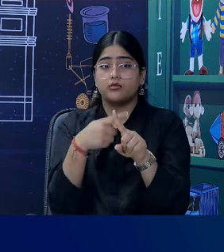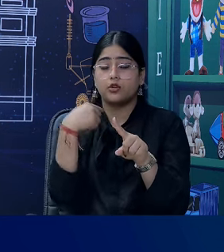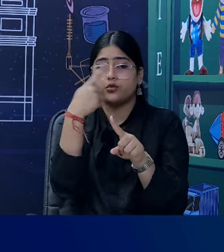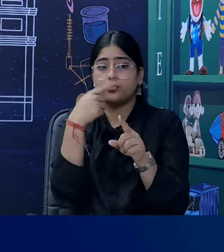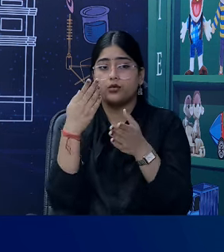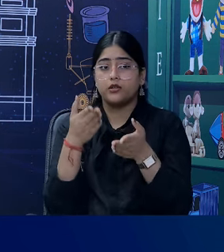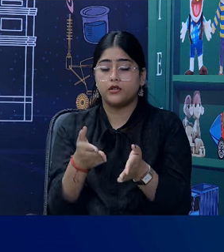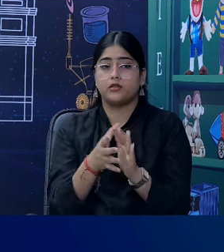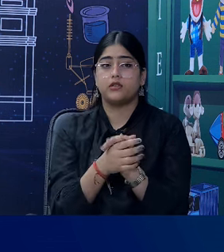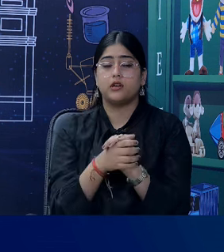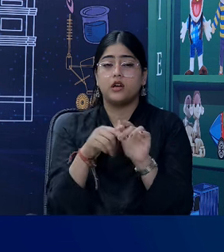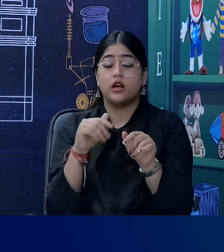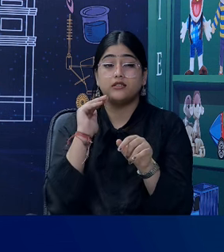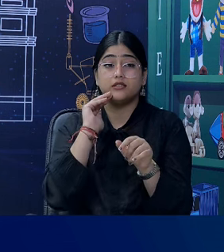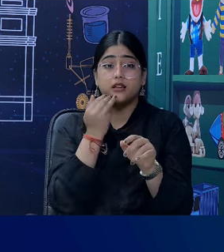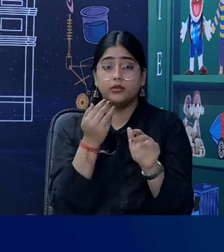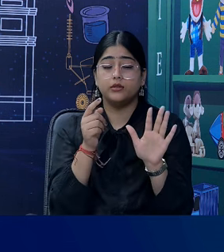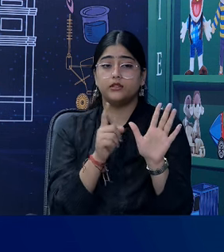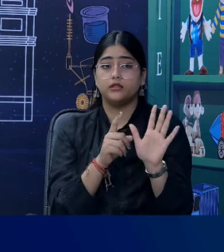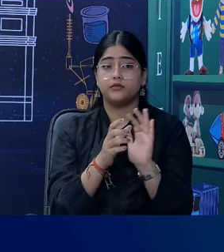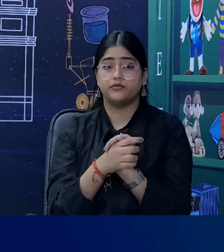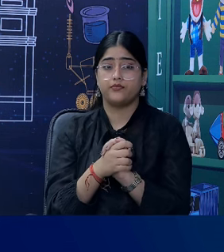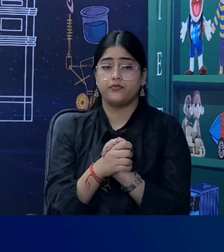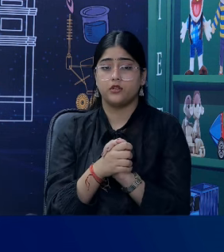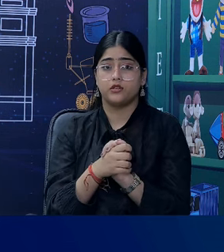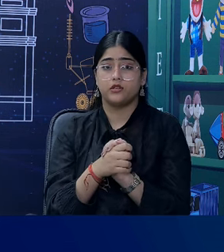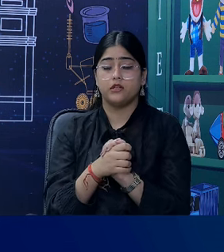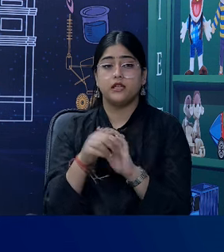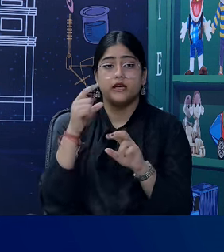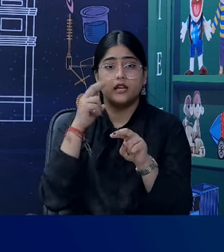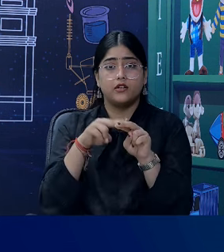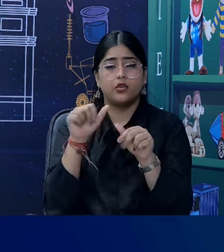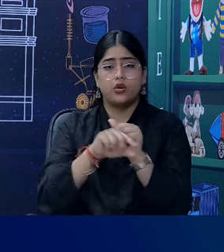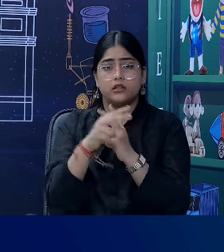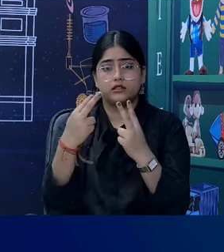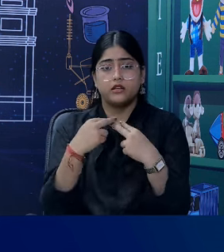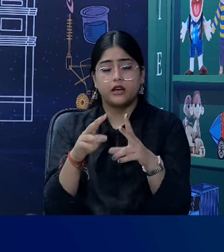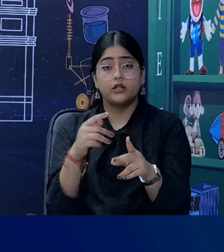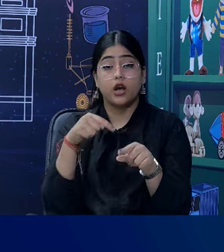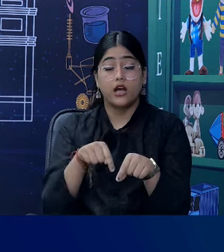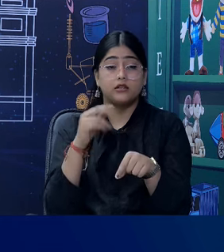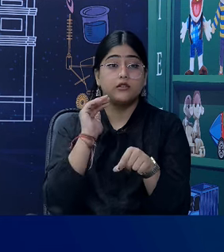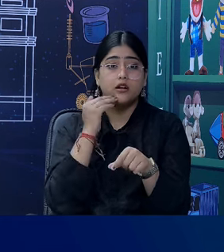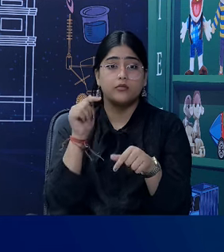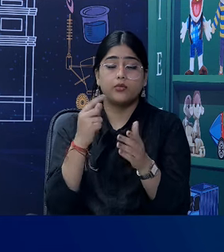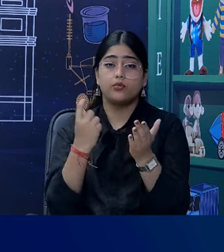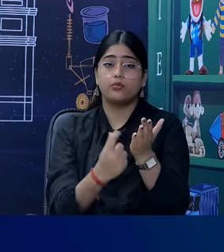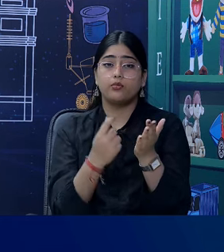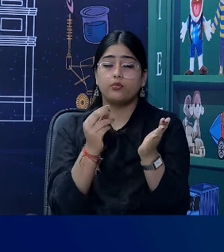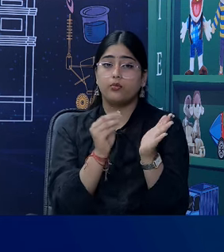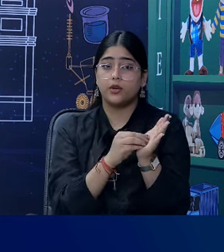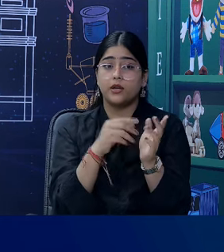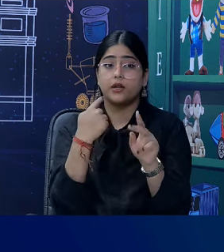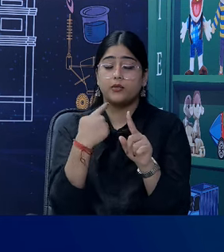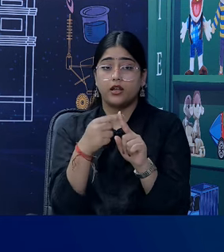यह सत्र ले रही हैं और सत्र की तिथि यानी आज का अगर यह सत्र आपने देखा है तो आज की डेट आप यहां पर मेंशन करेंगे साथ ही जो